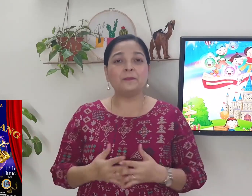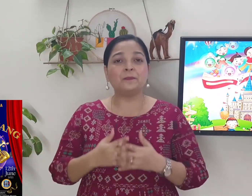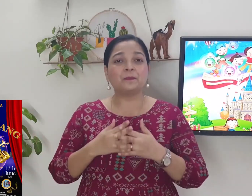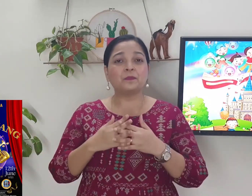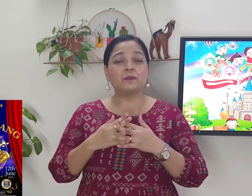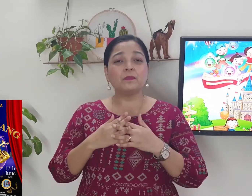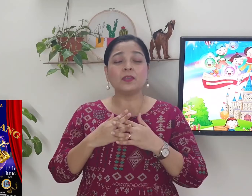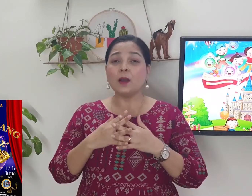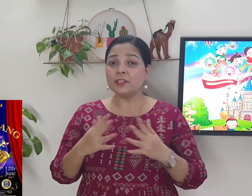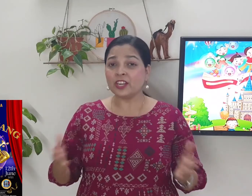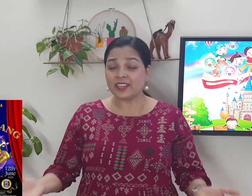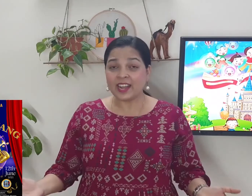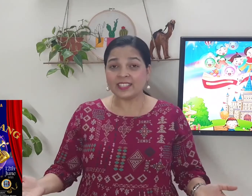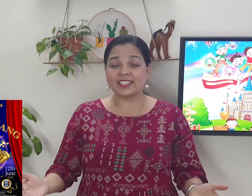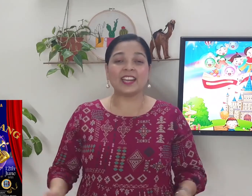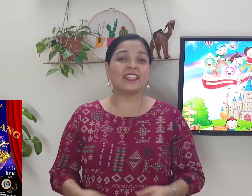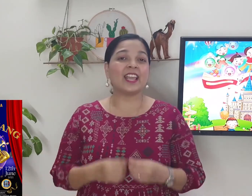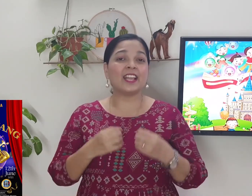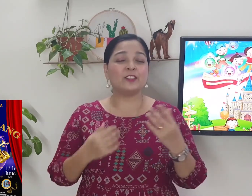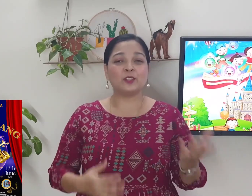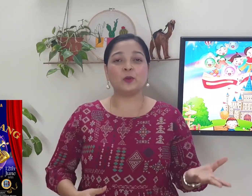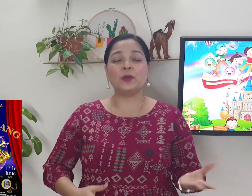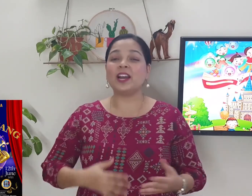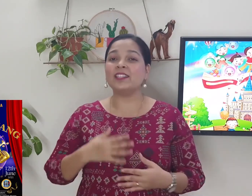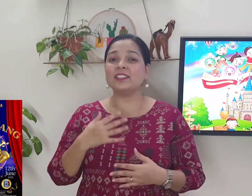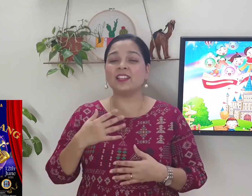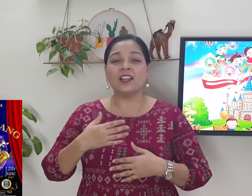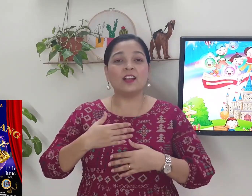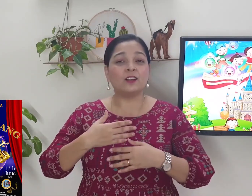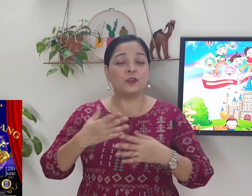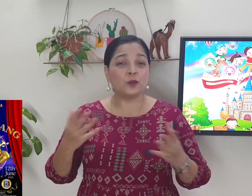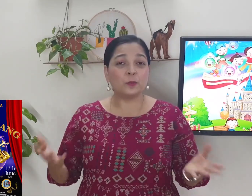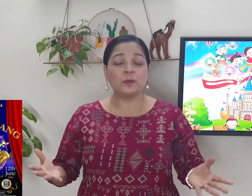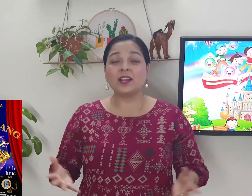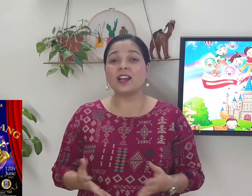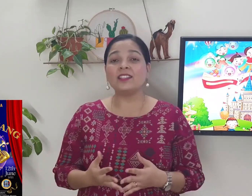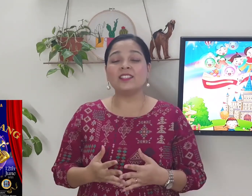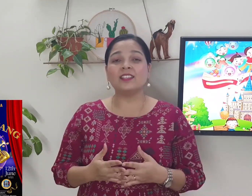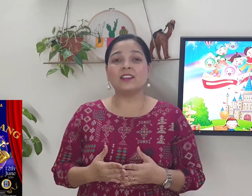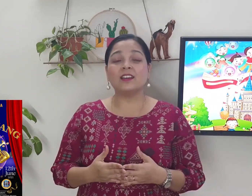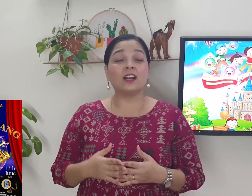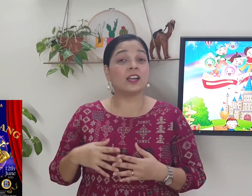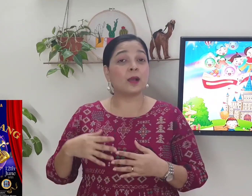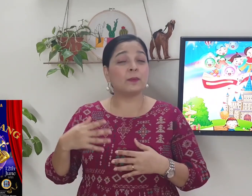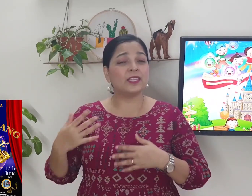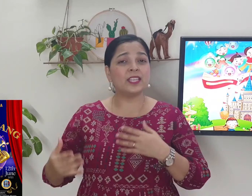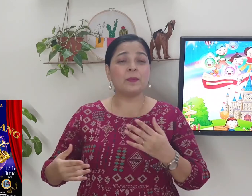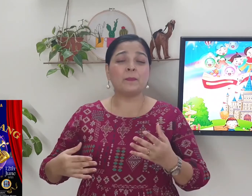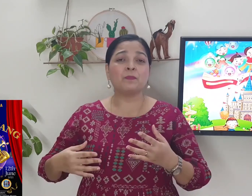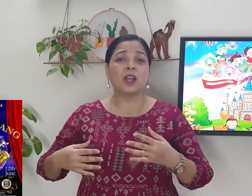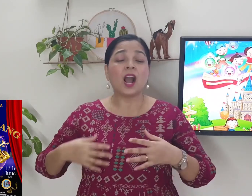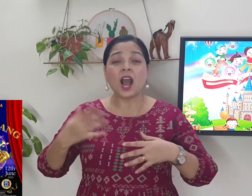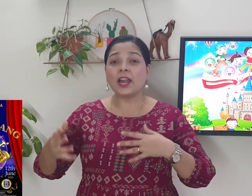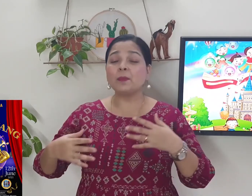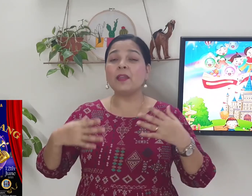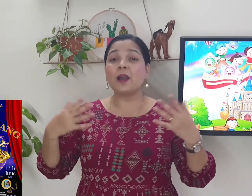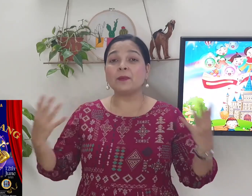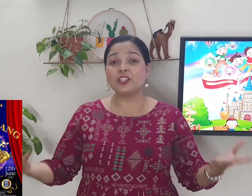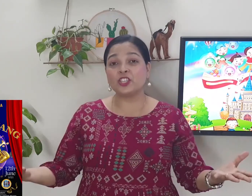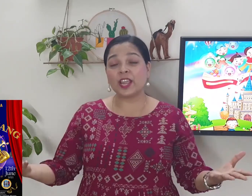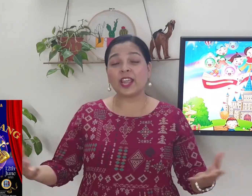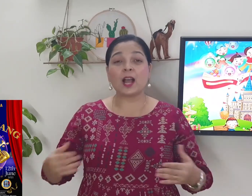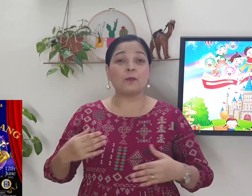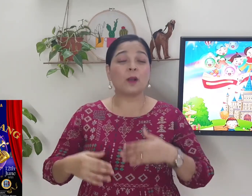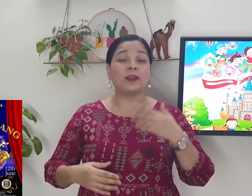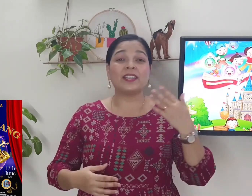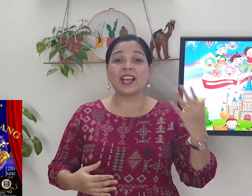ग्रुपमध्ये, जर तुम्ही डान्स करत असाल तर तुम्ही सोलो किंवा ग्रुपमध्ये डान्स करू शकता. कसलाही तुमच्यामध्ये